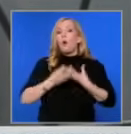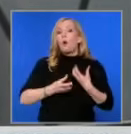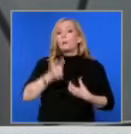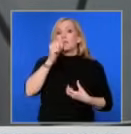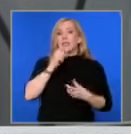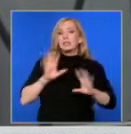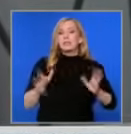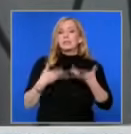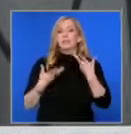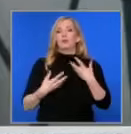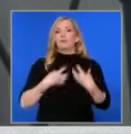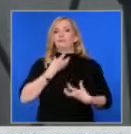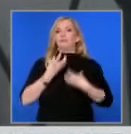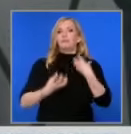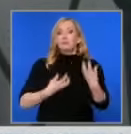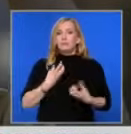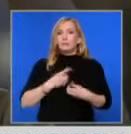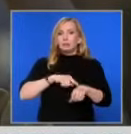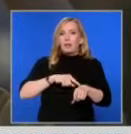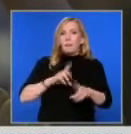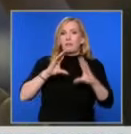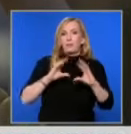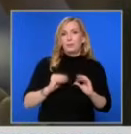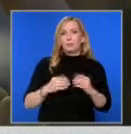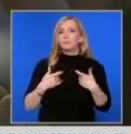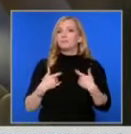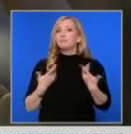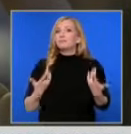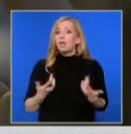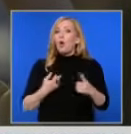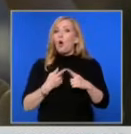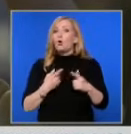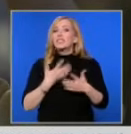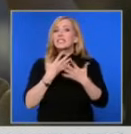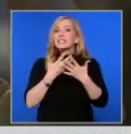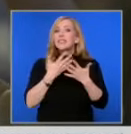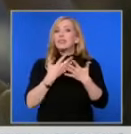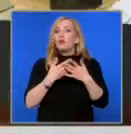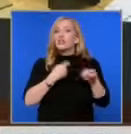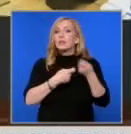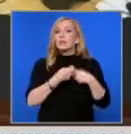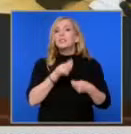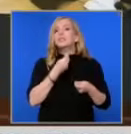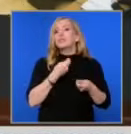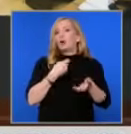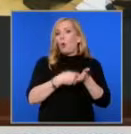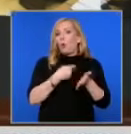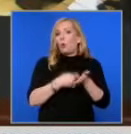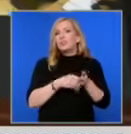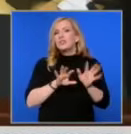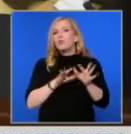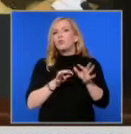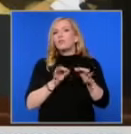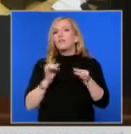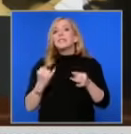започваш да се давиш с надробеното. Горещо е и няма време. Да кажем, че от затворническата лавка си купите полуготови спагети, продължи